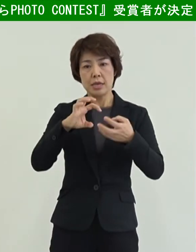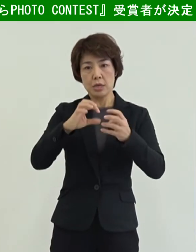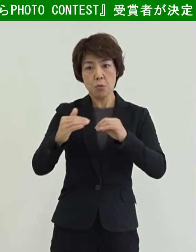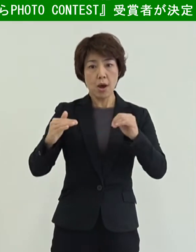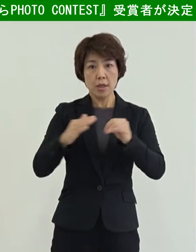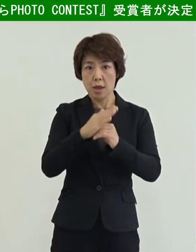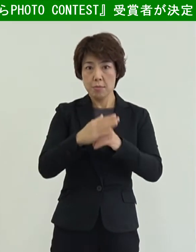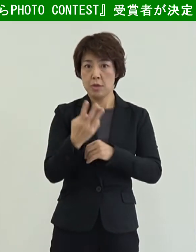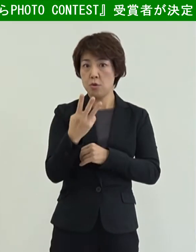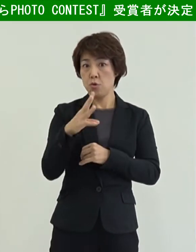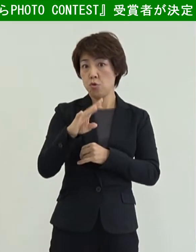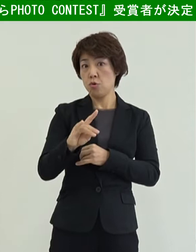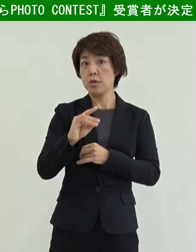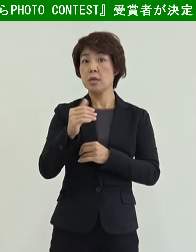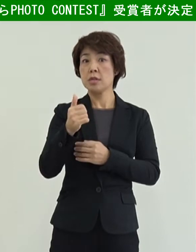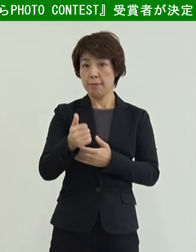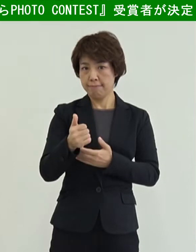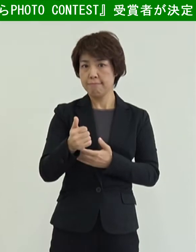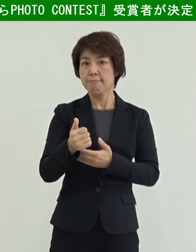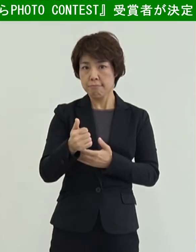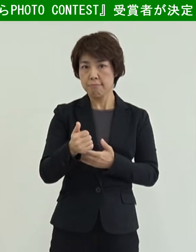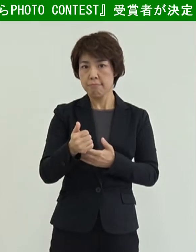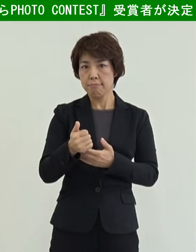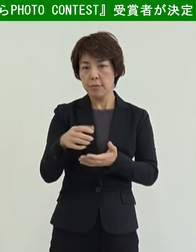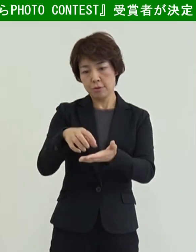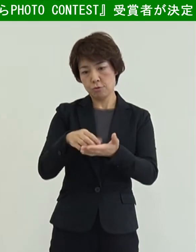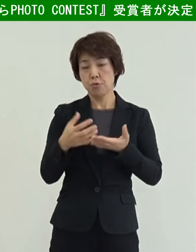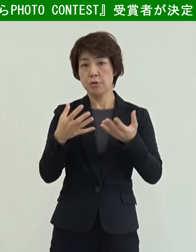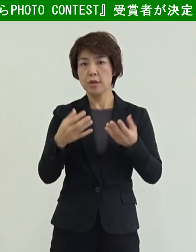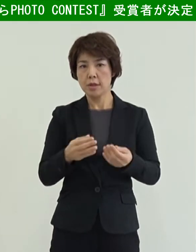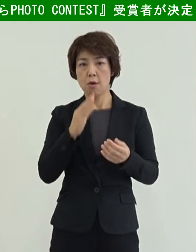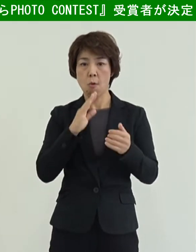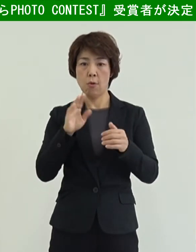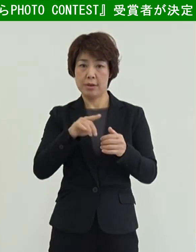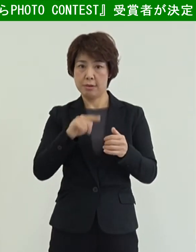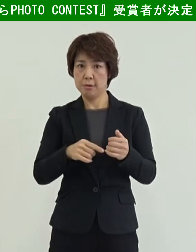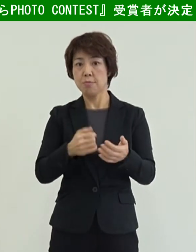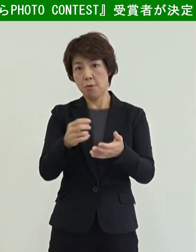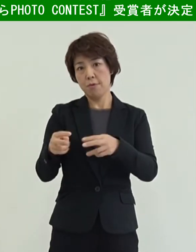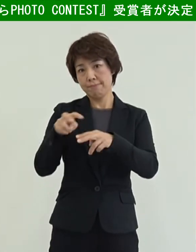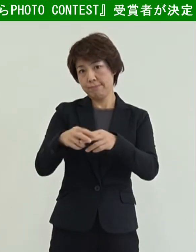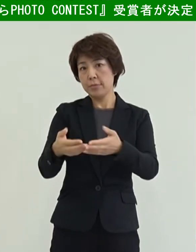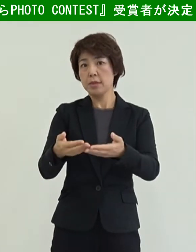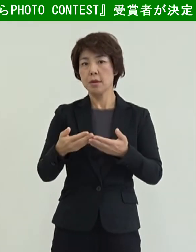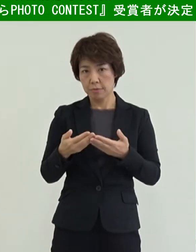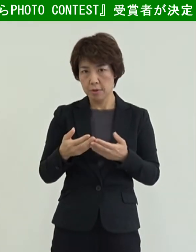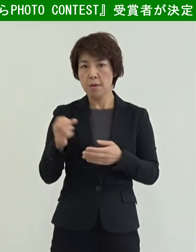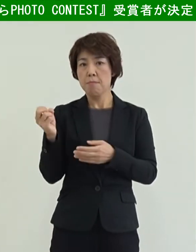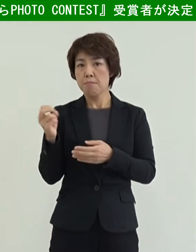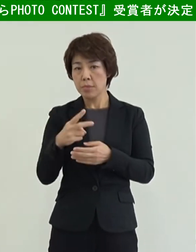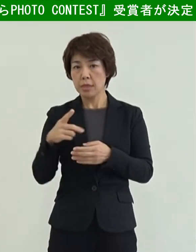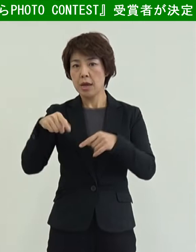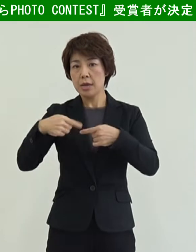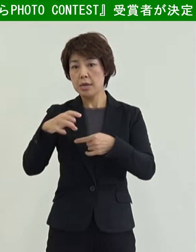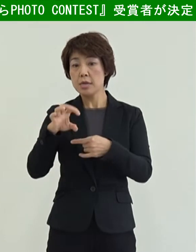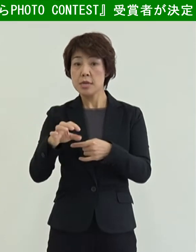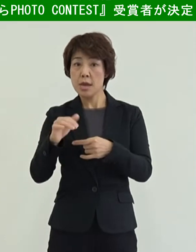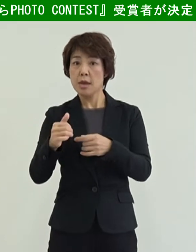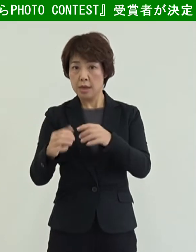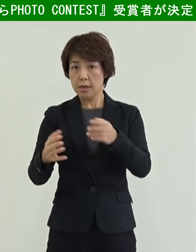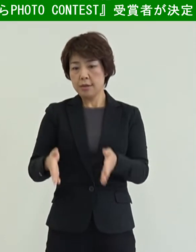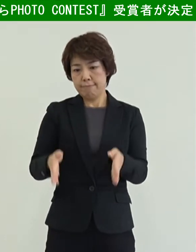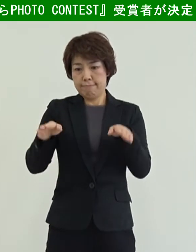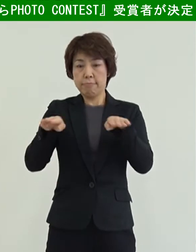受賞されたということでご本人にもご視聴いただきまたあのリエータ口井記念写真美術館のド干潮にもお越しいただきまして